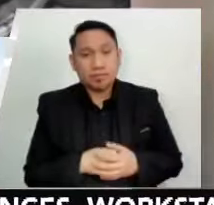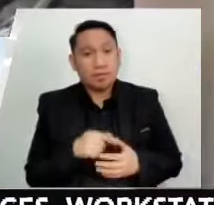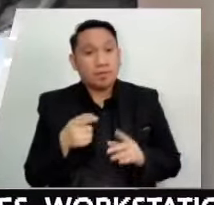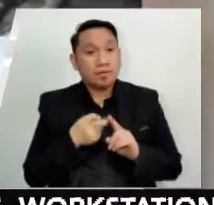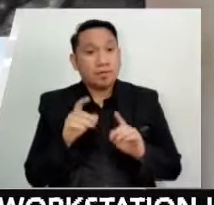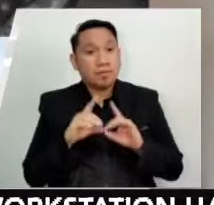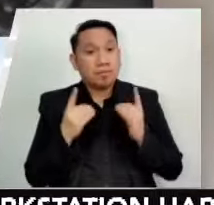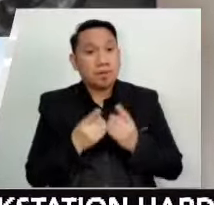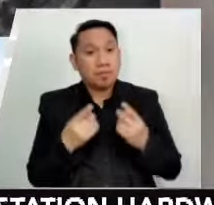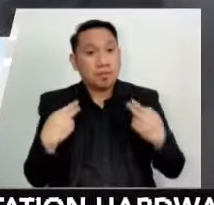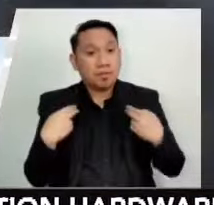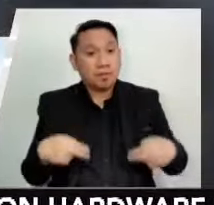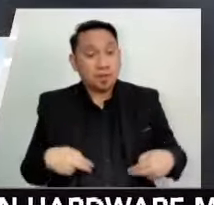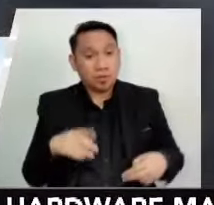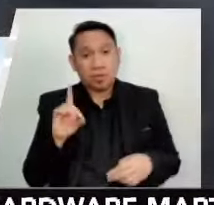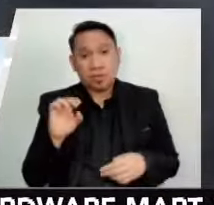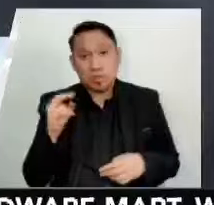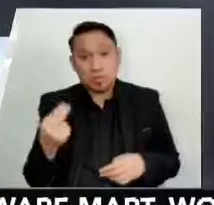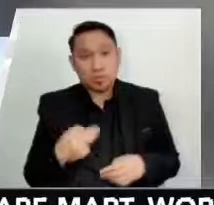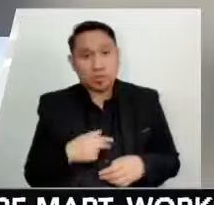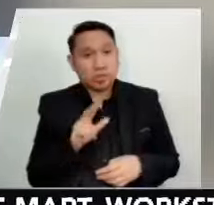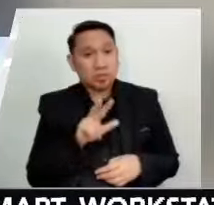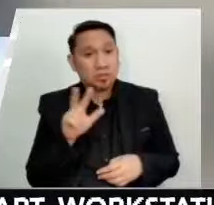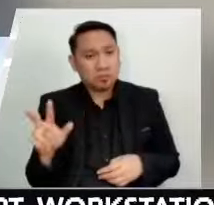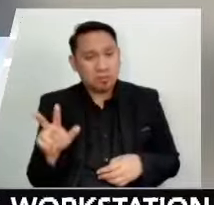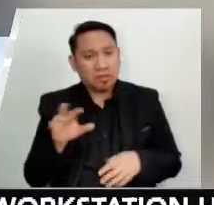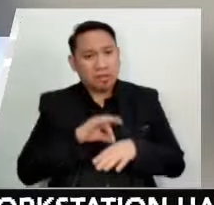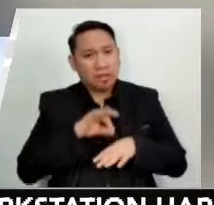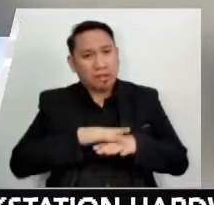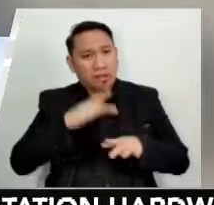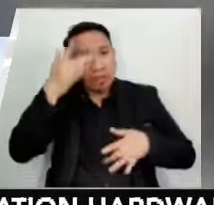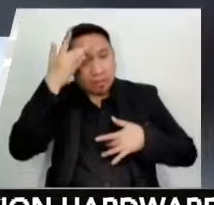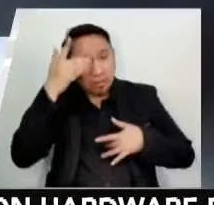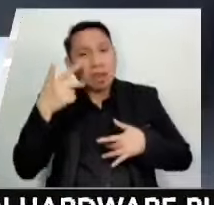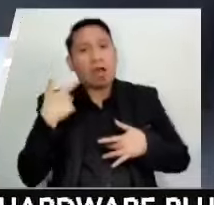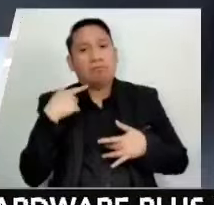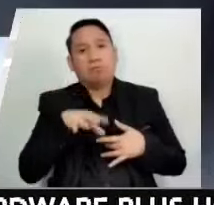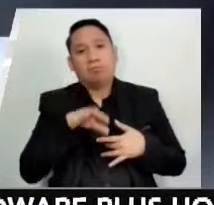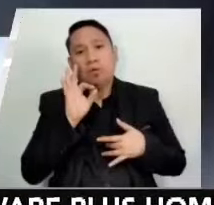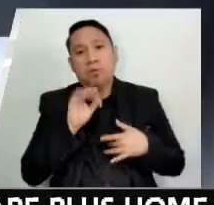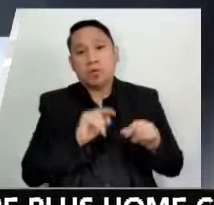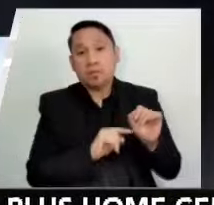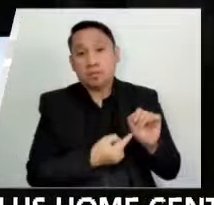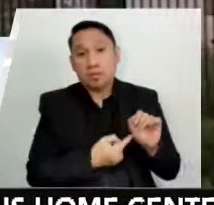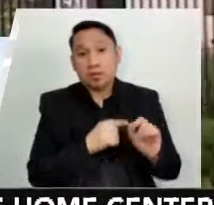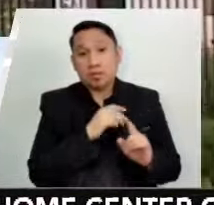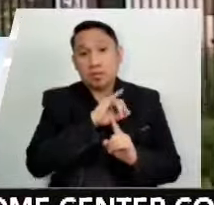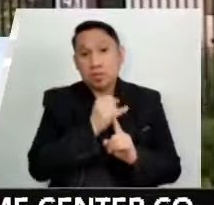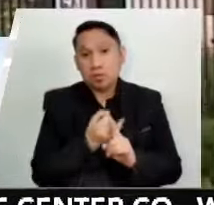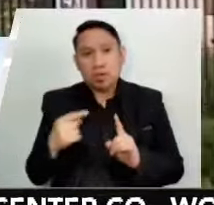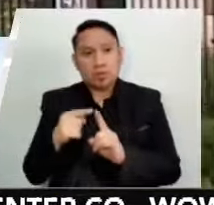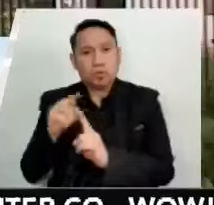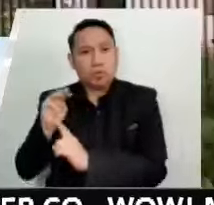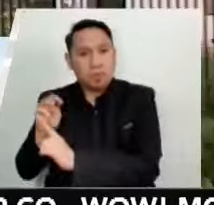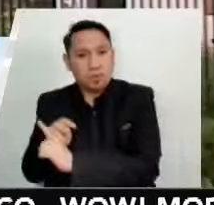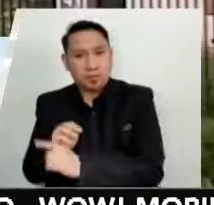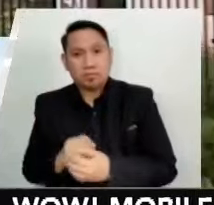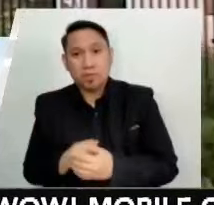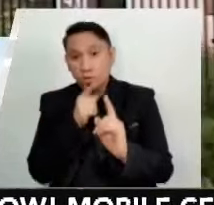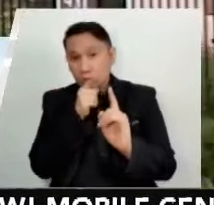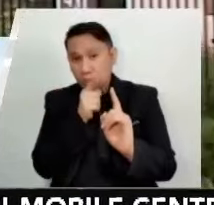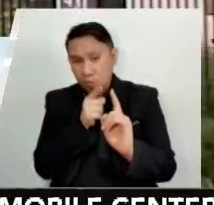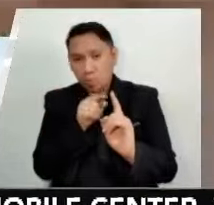nasa 33 kaso ng dengue ang naitala sa Talisay City simula sa Buwan ng Enero hanggang Marso target ng committee on health at